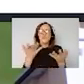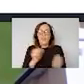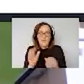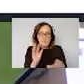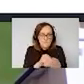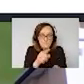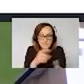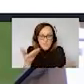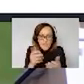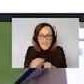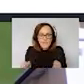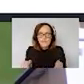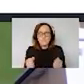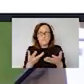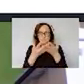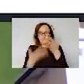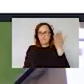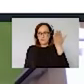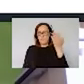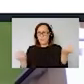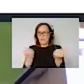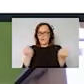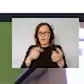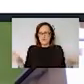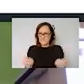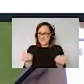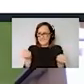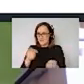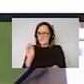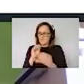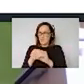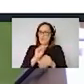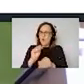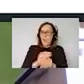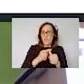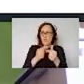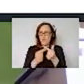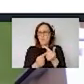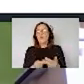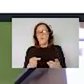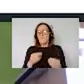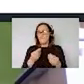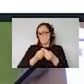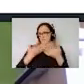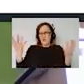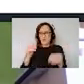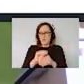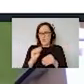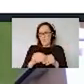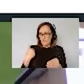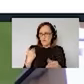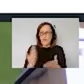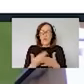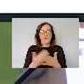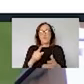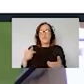ta przepaść między tym, że Państwo tak chętnie uczestniczycie w szkoleniach i to wielu, a tym,